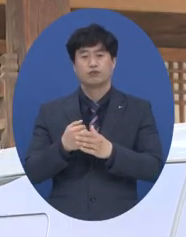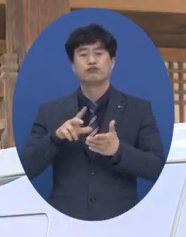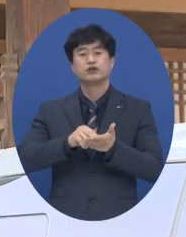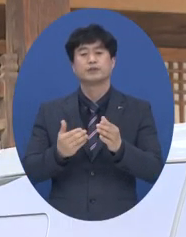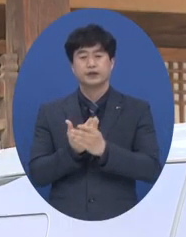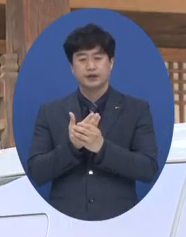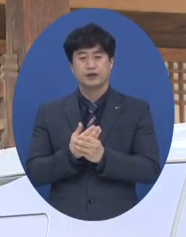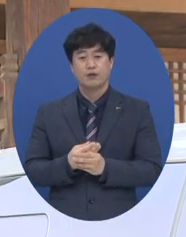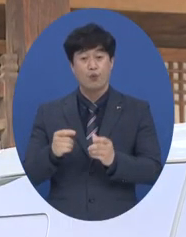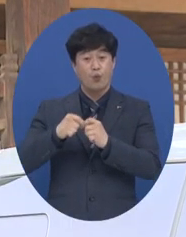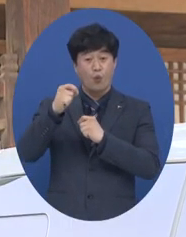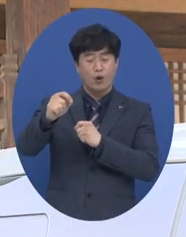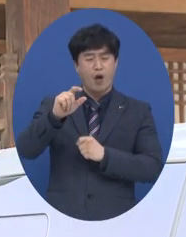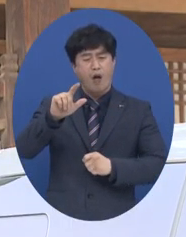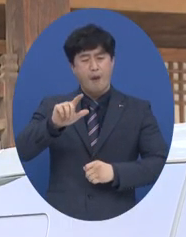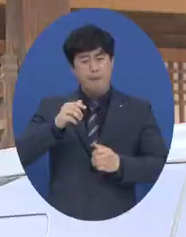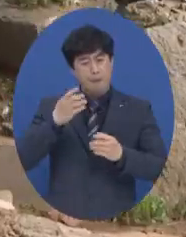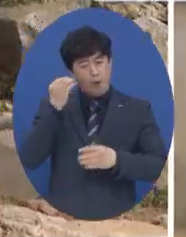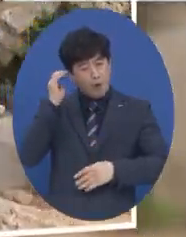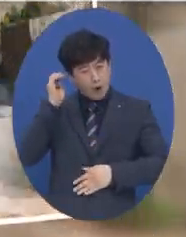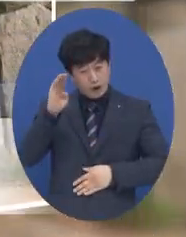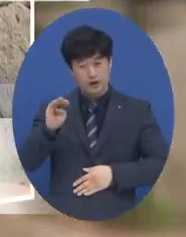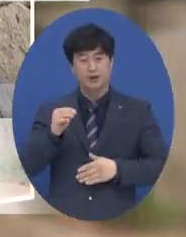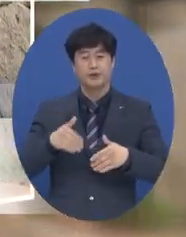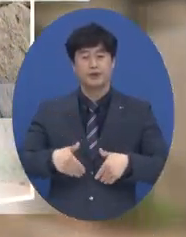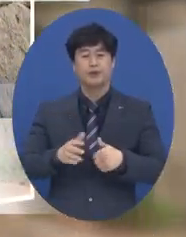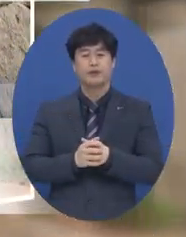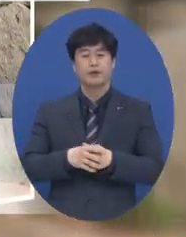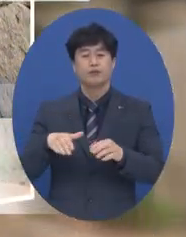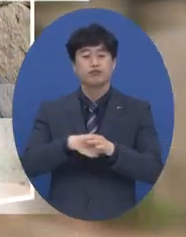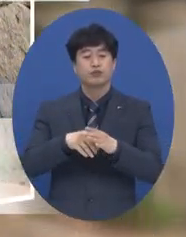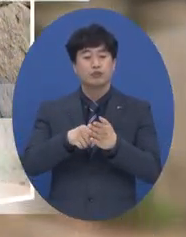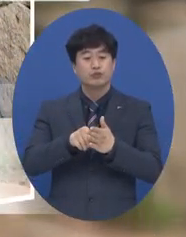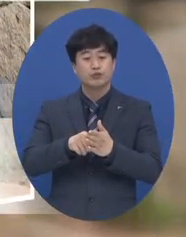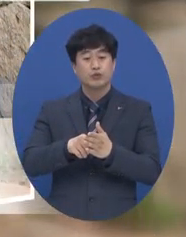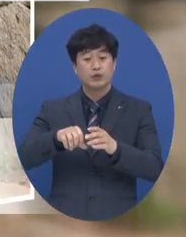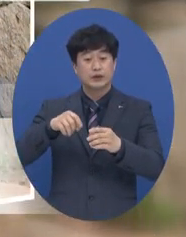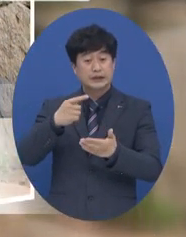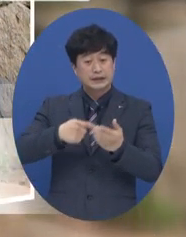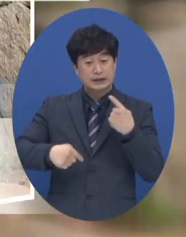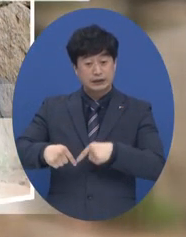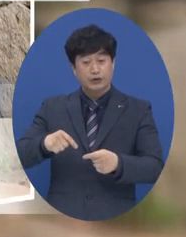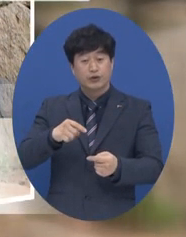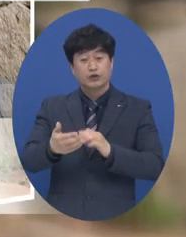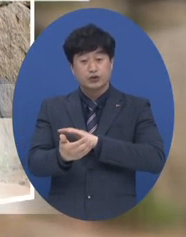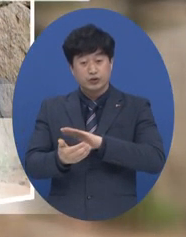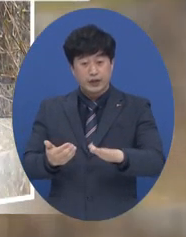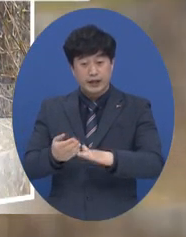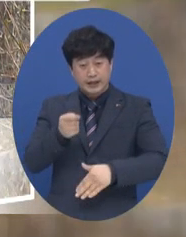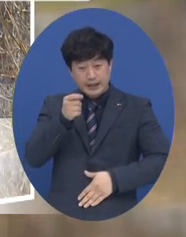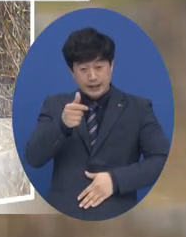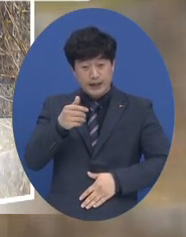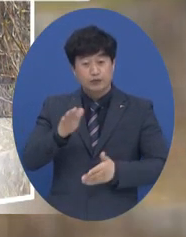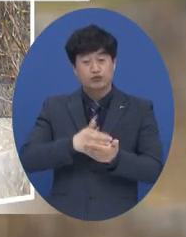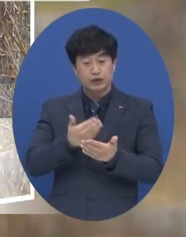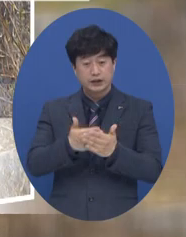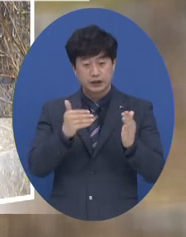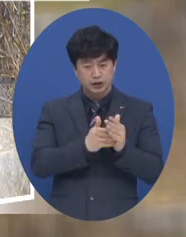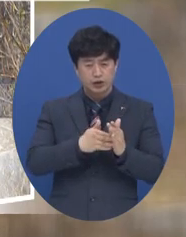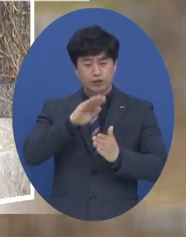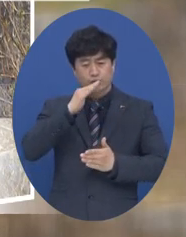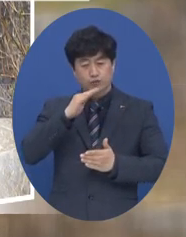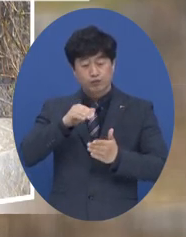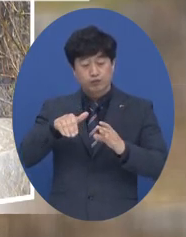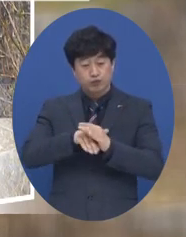길게는 며칠씩 걸리기도 합니다 문화재 훼손 전 경미한 수리를 함으로써 문화재수리 에 들어가는 예산을